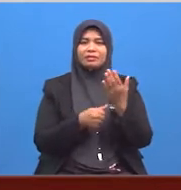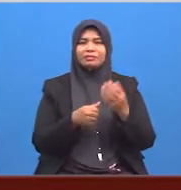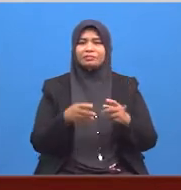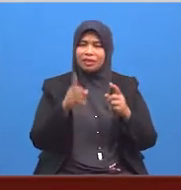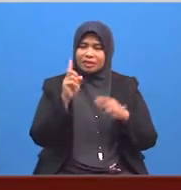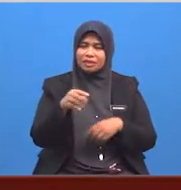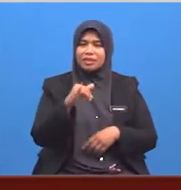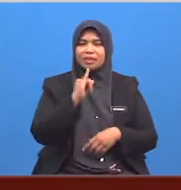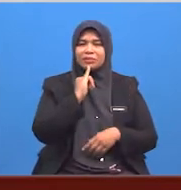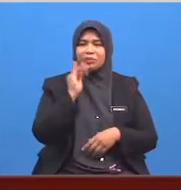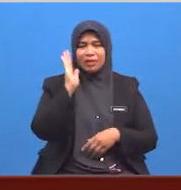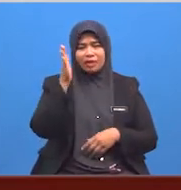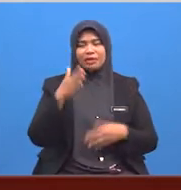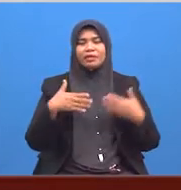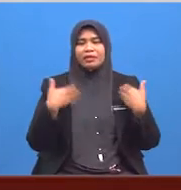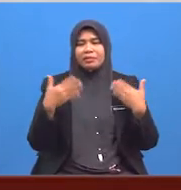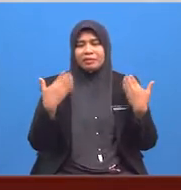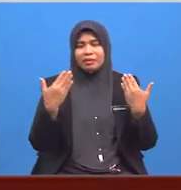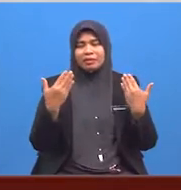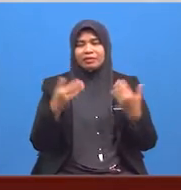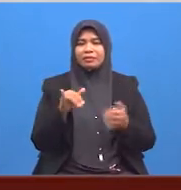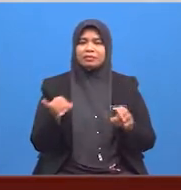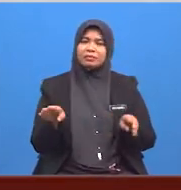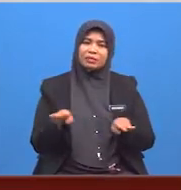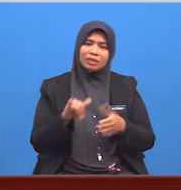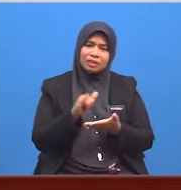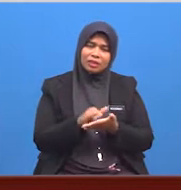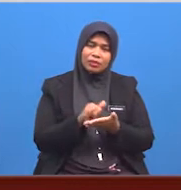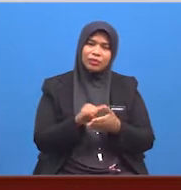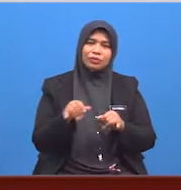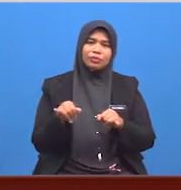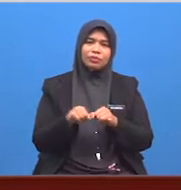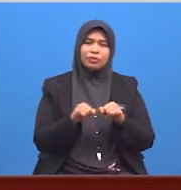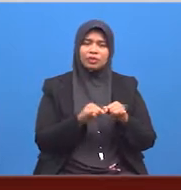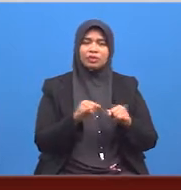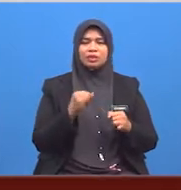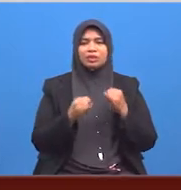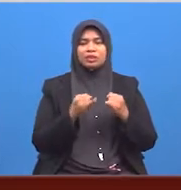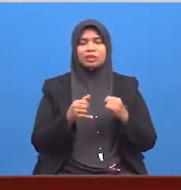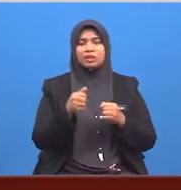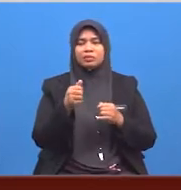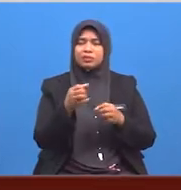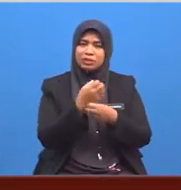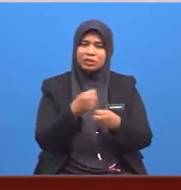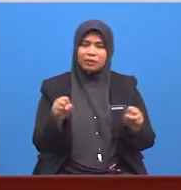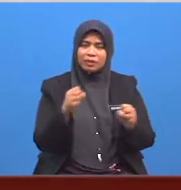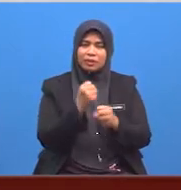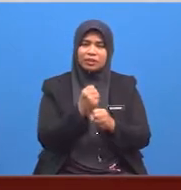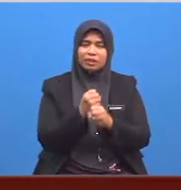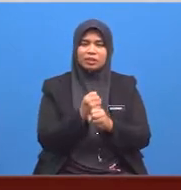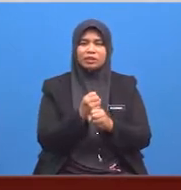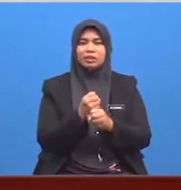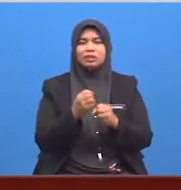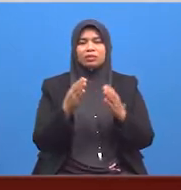gembira bukan begitu juga jika kamu menyiapkan terjemah mengikut tempoh yang